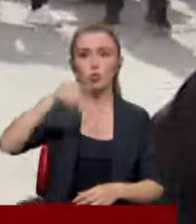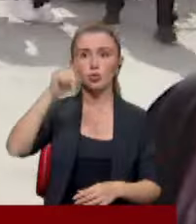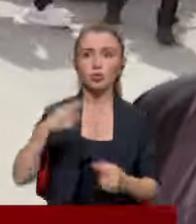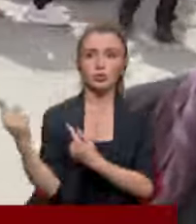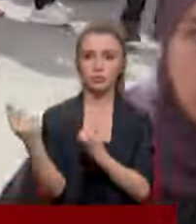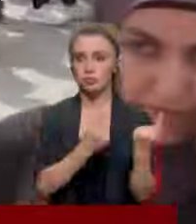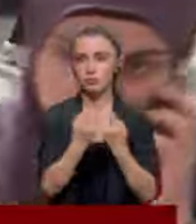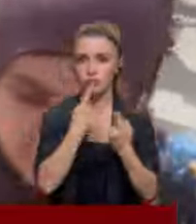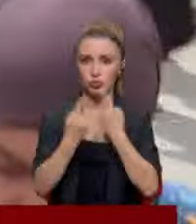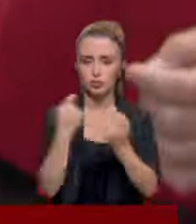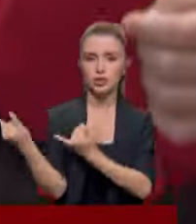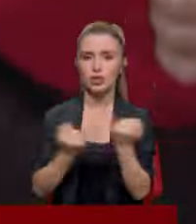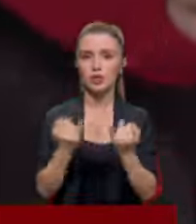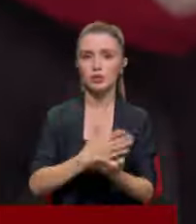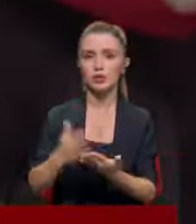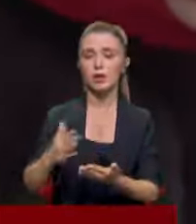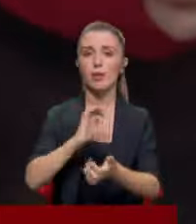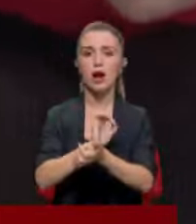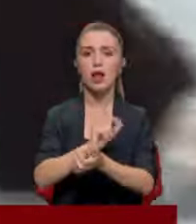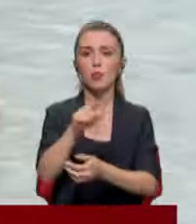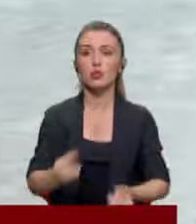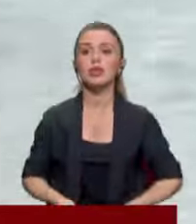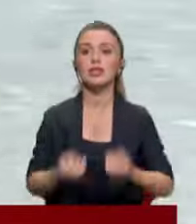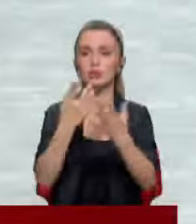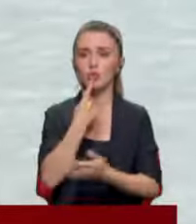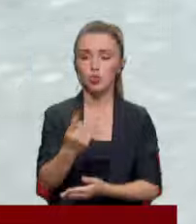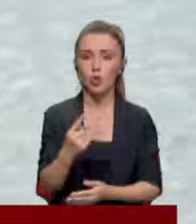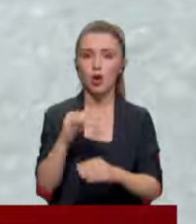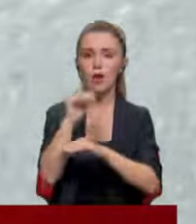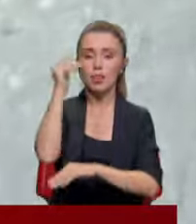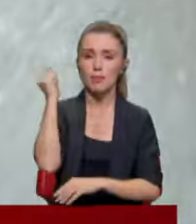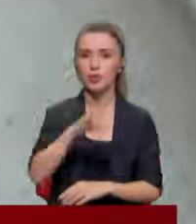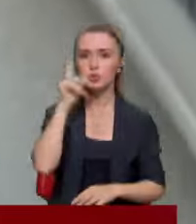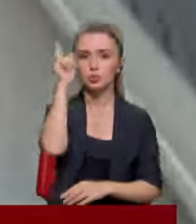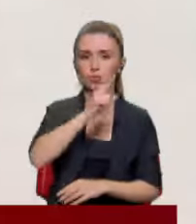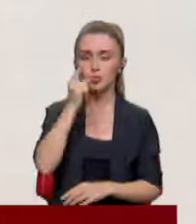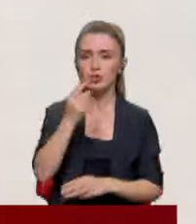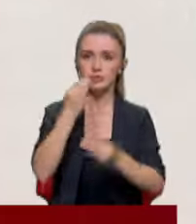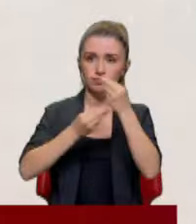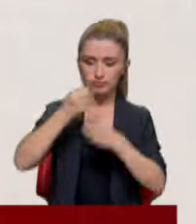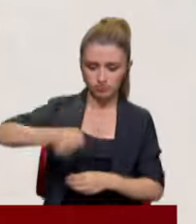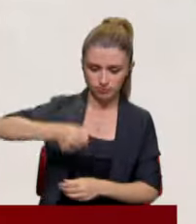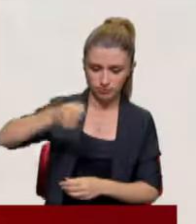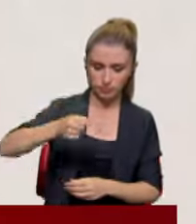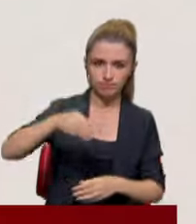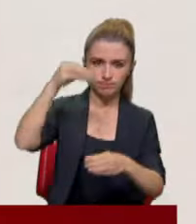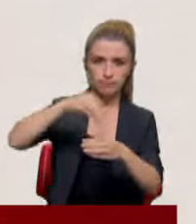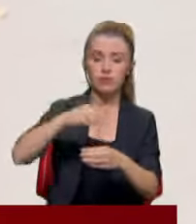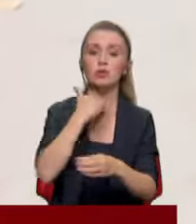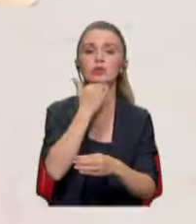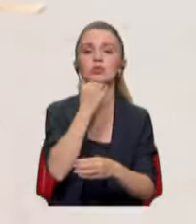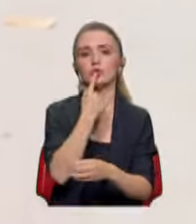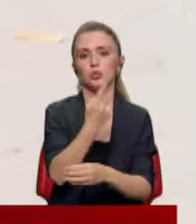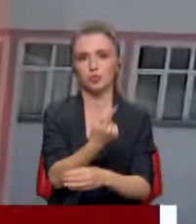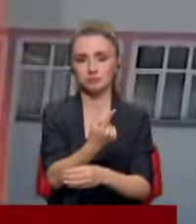Okullar açıldı. Veliler öğrencilerin yeterince beslenemediğini, hayat pahalılığı nedeniyle beslenme çantasına yeterli besini